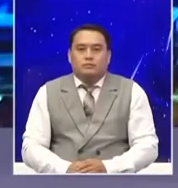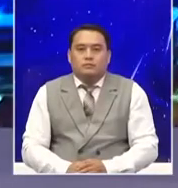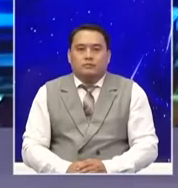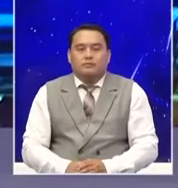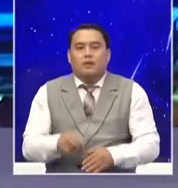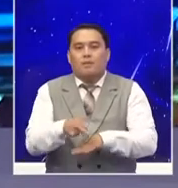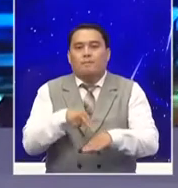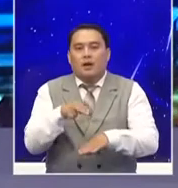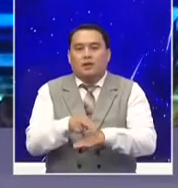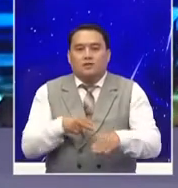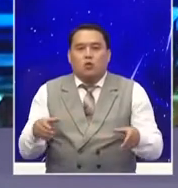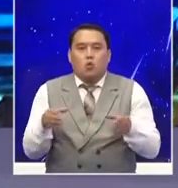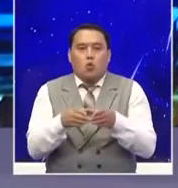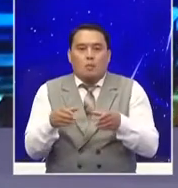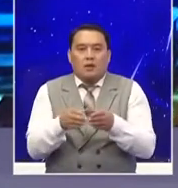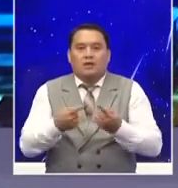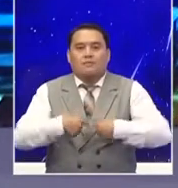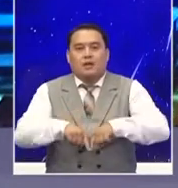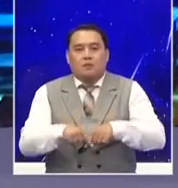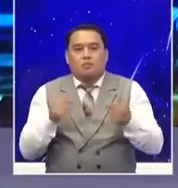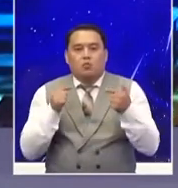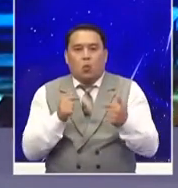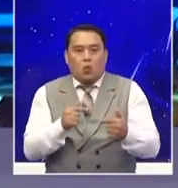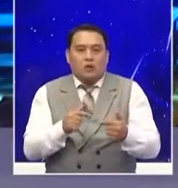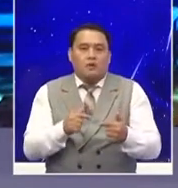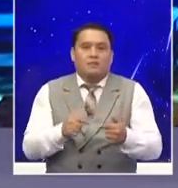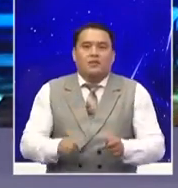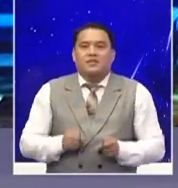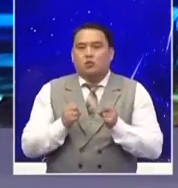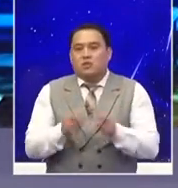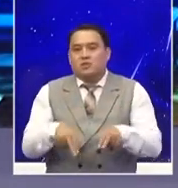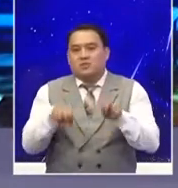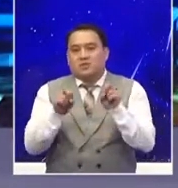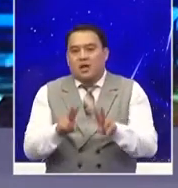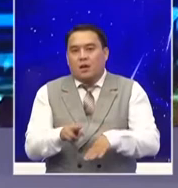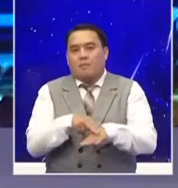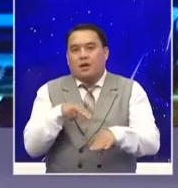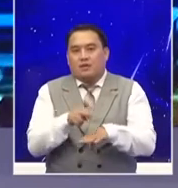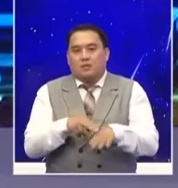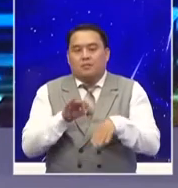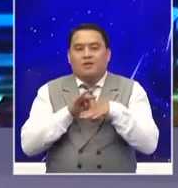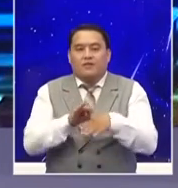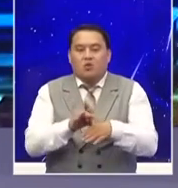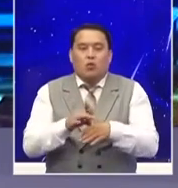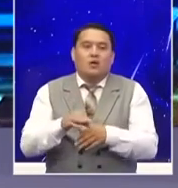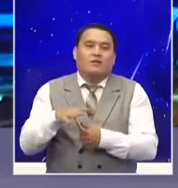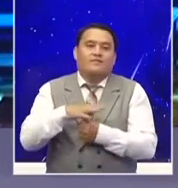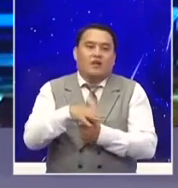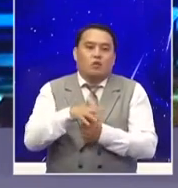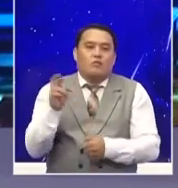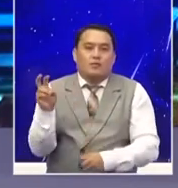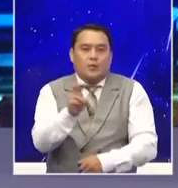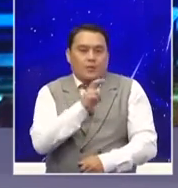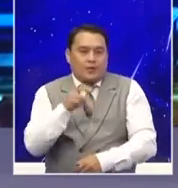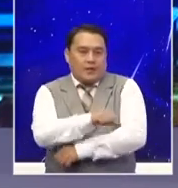По данным МВД, мобильная группа Департамента по противодействию наркопреступности и спецподразделения МВД провела вертолетный облет. В результате